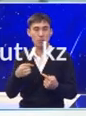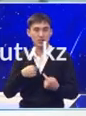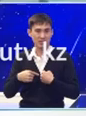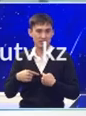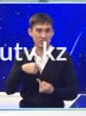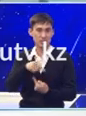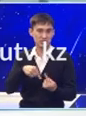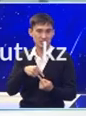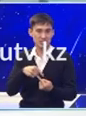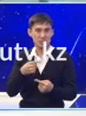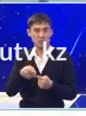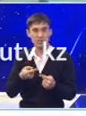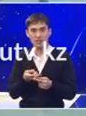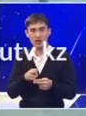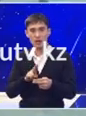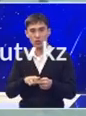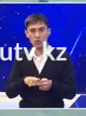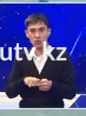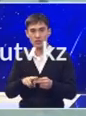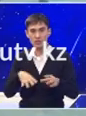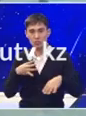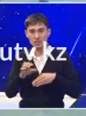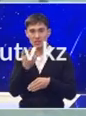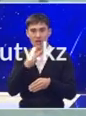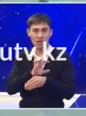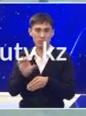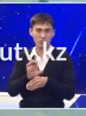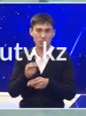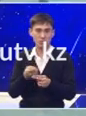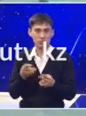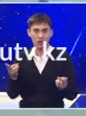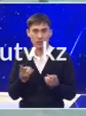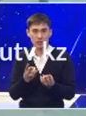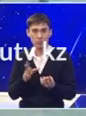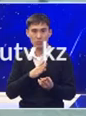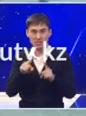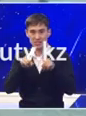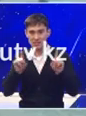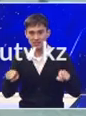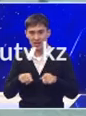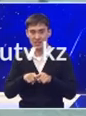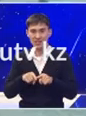бизнес, так и бизнес, который занимался экспортом, потому что необходимы были сертификаты